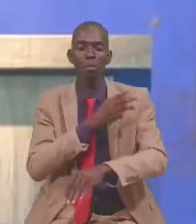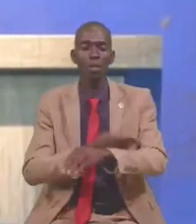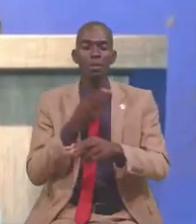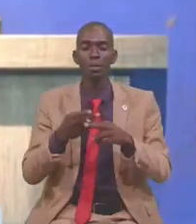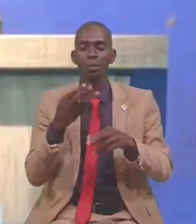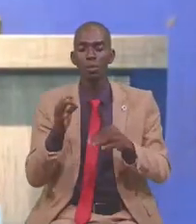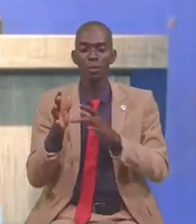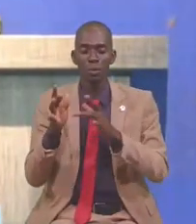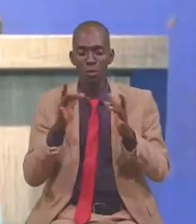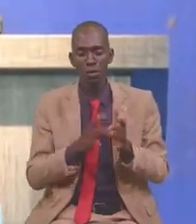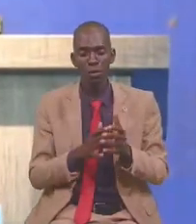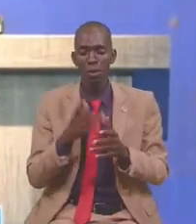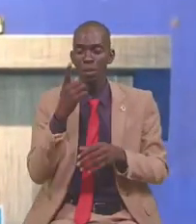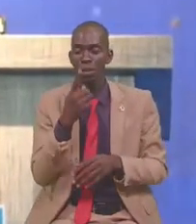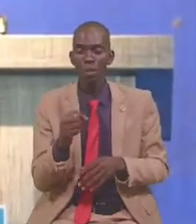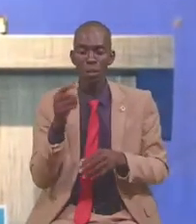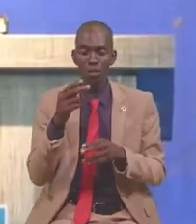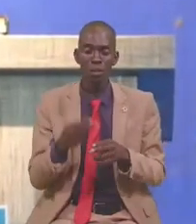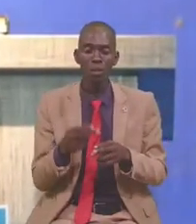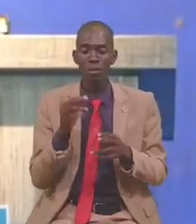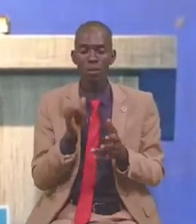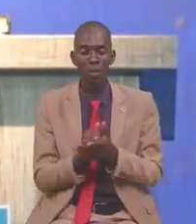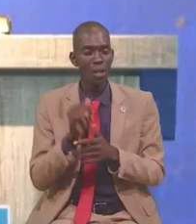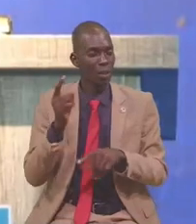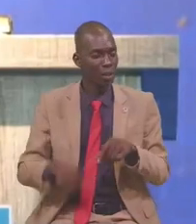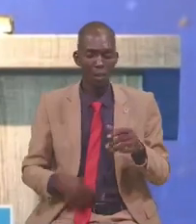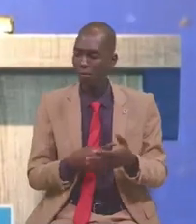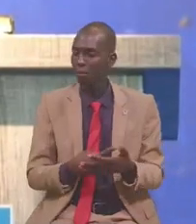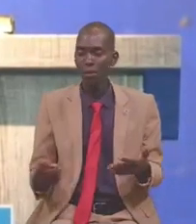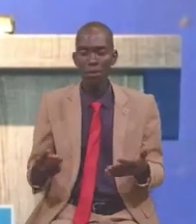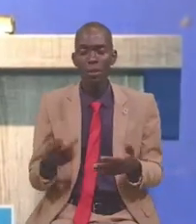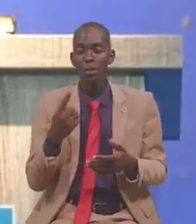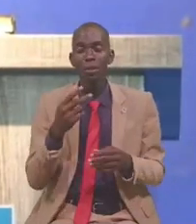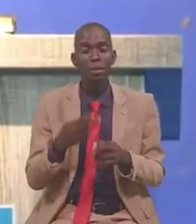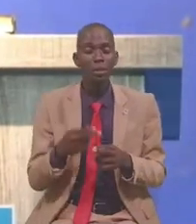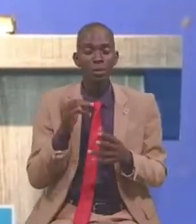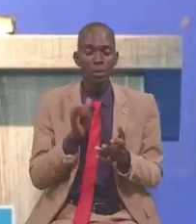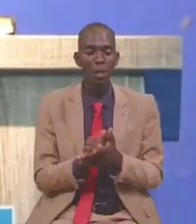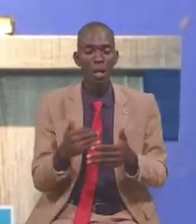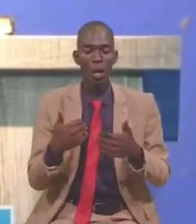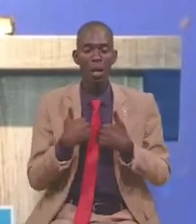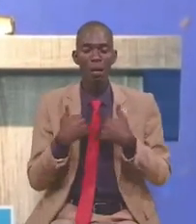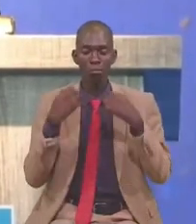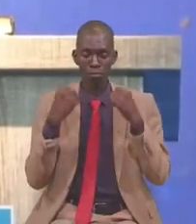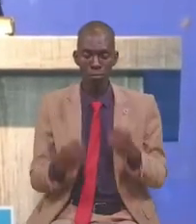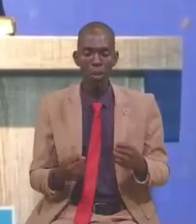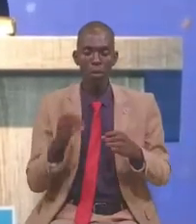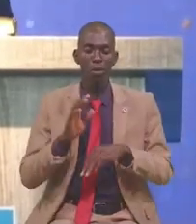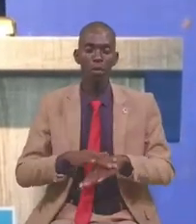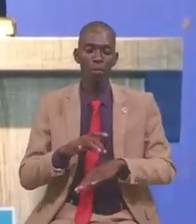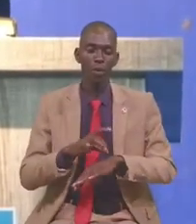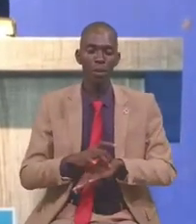Jésus, le nom qui ne peut jamais faillir, le nom qui a la puissance sur